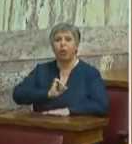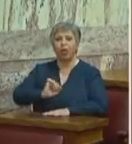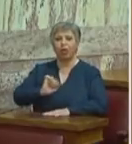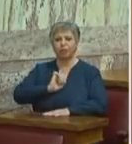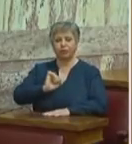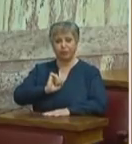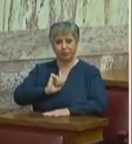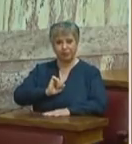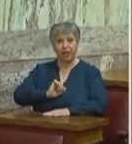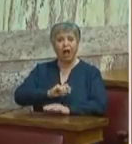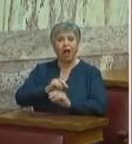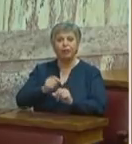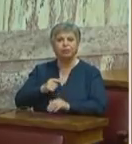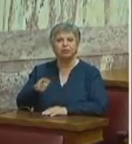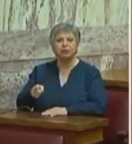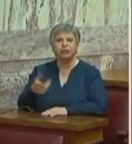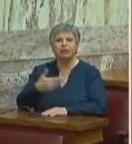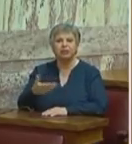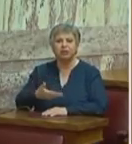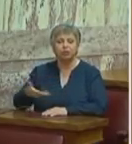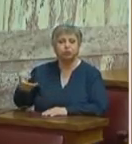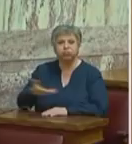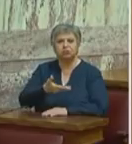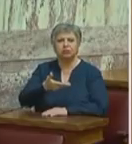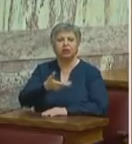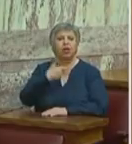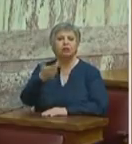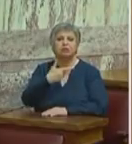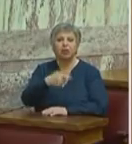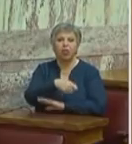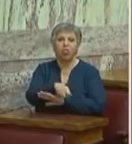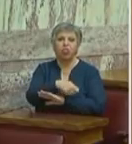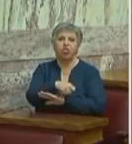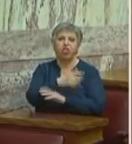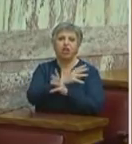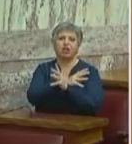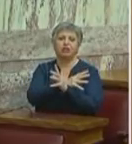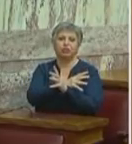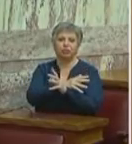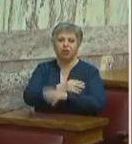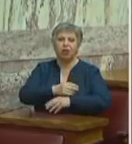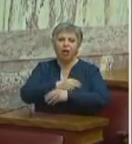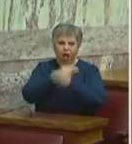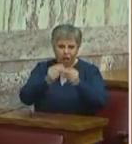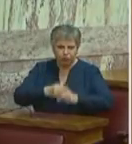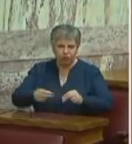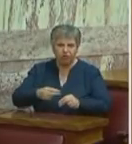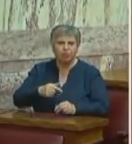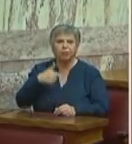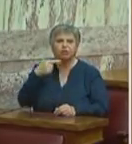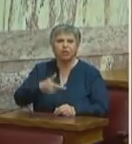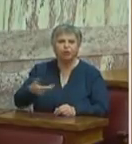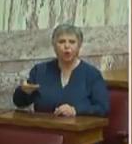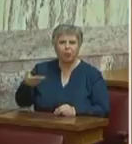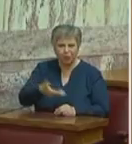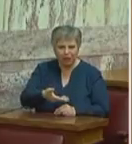μηνύσεις εναντίον των δικαστών, οι οποίες κατέληξαν φυσικά εκεί που άξιζε να